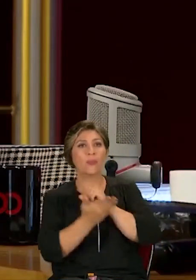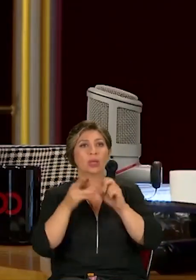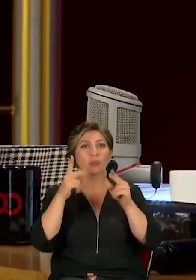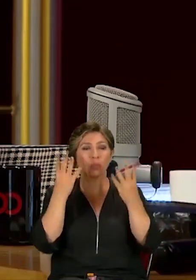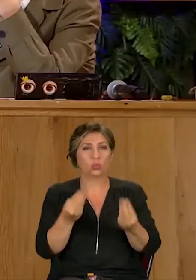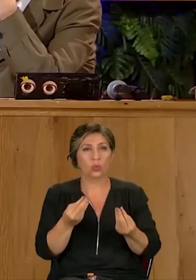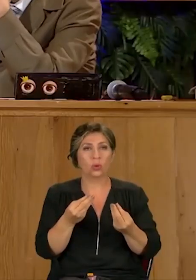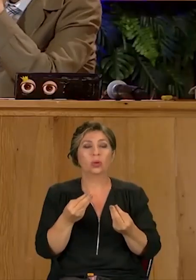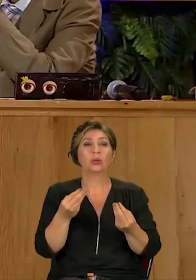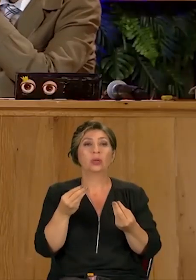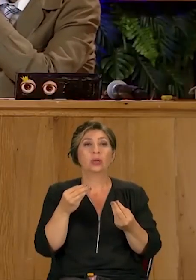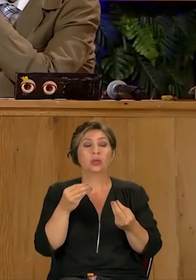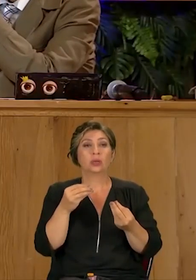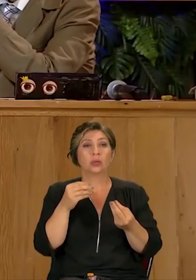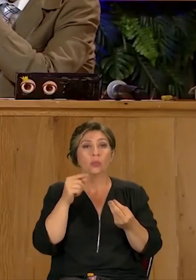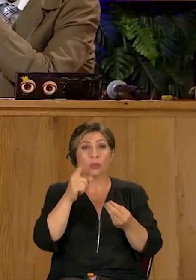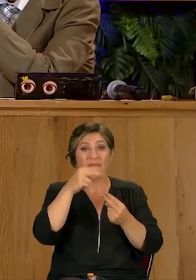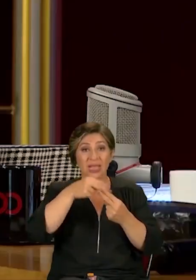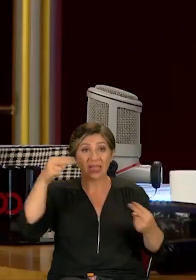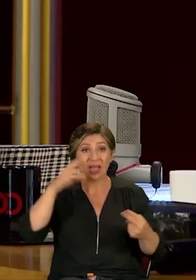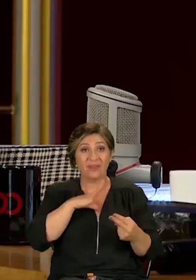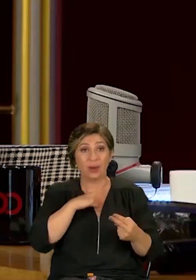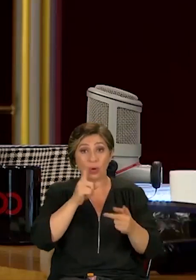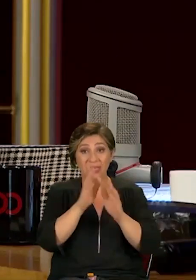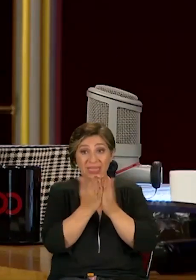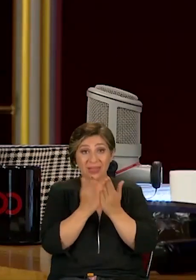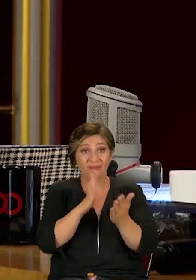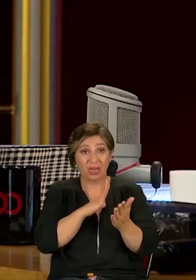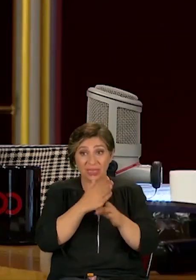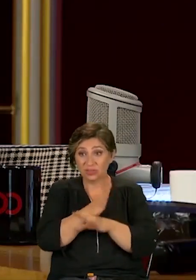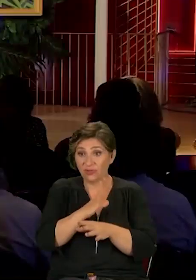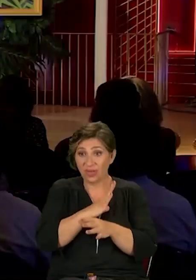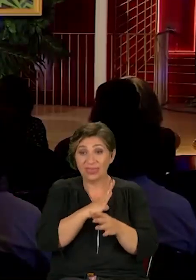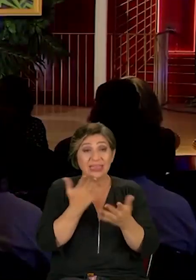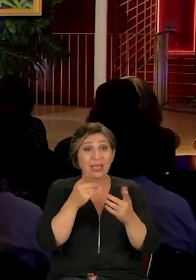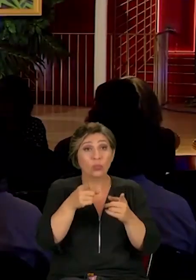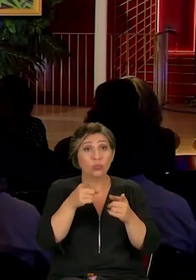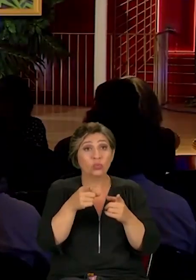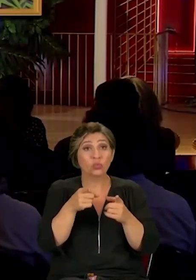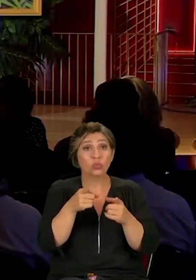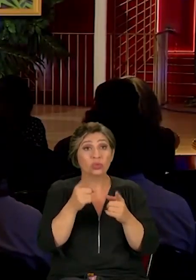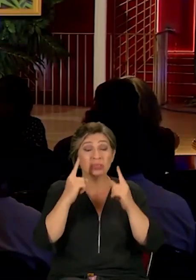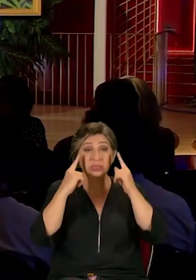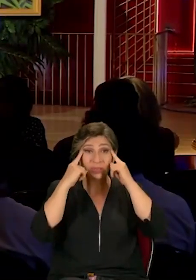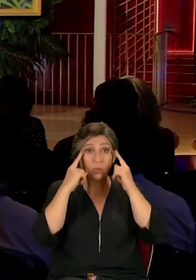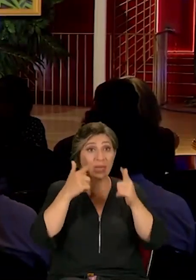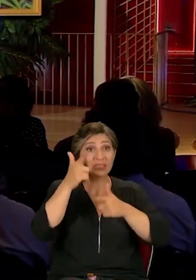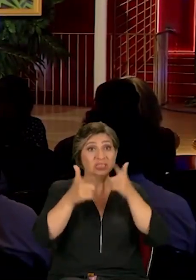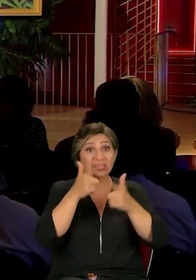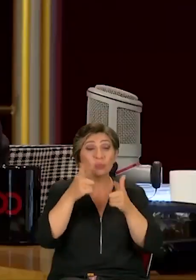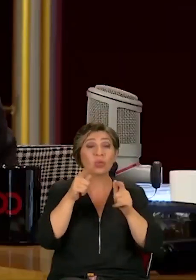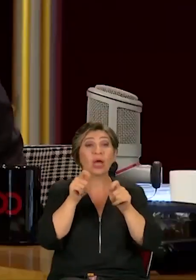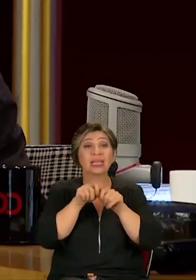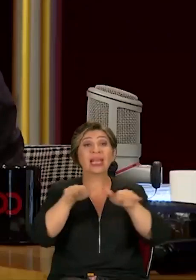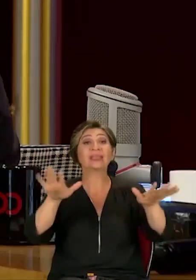oluyor. Ondan sonra böyle de bir hikaye var, böyle bir kitap var, gerçek var. Niye böyle bunu Japonlarla çekip bunu şey